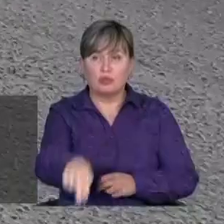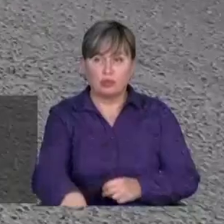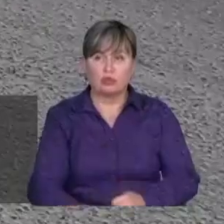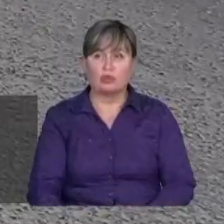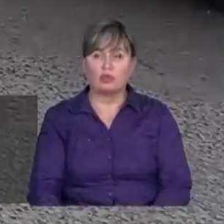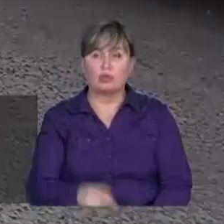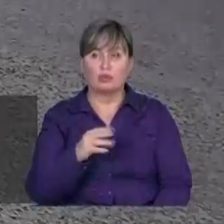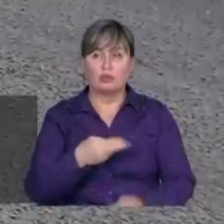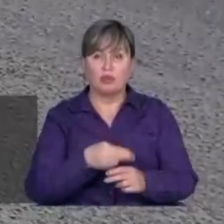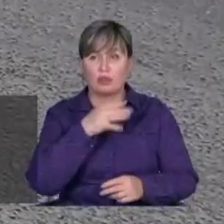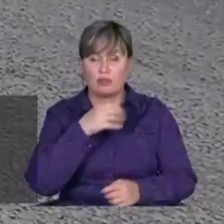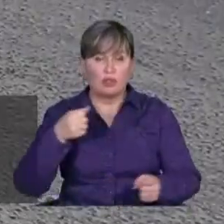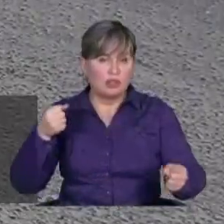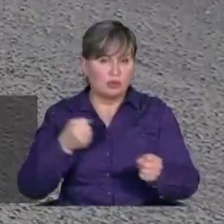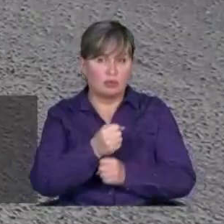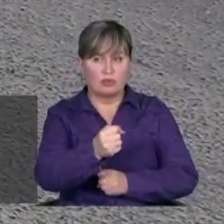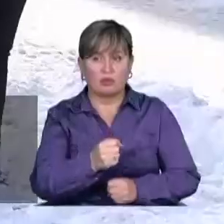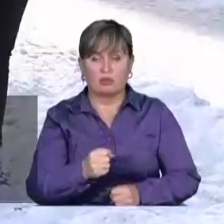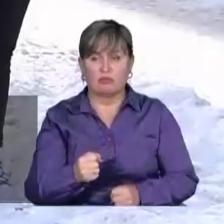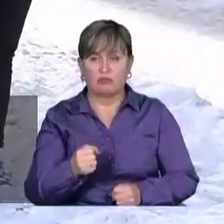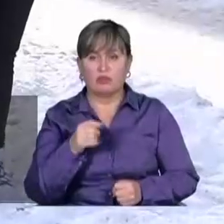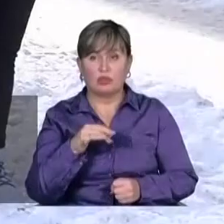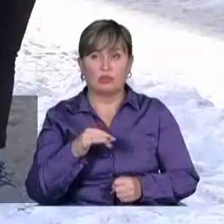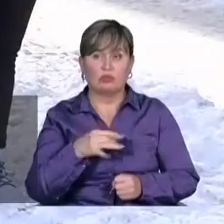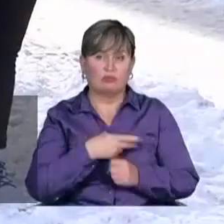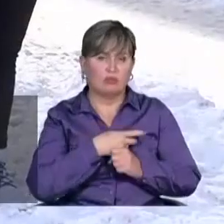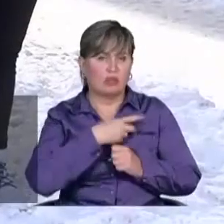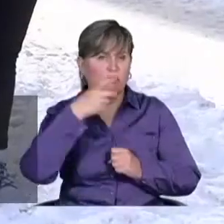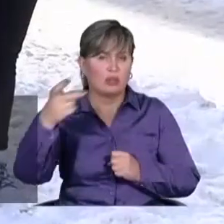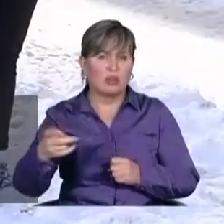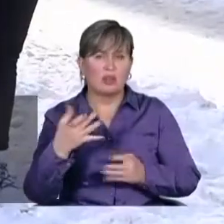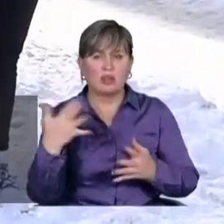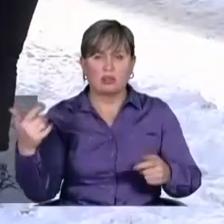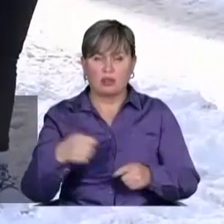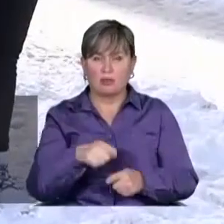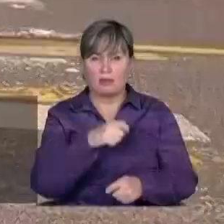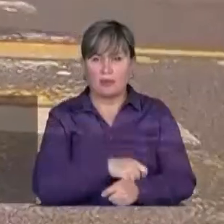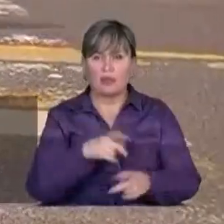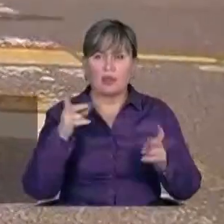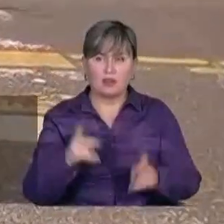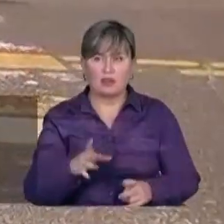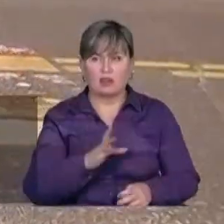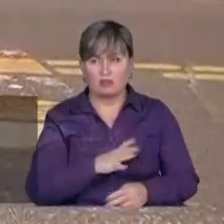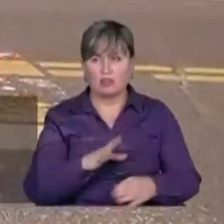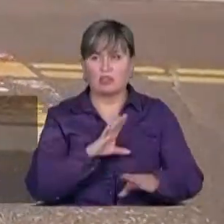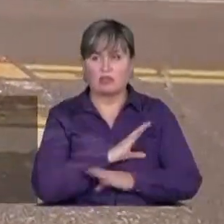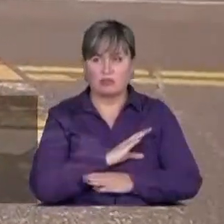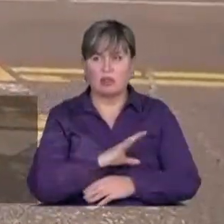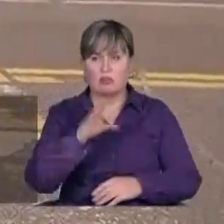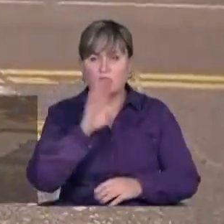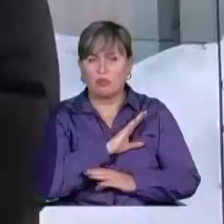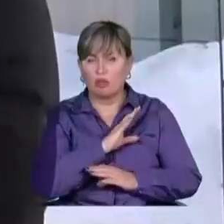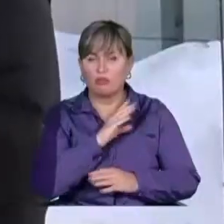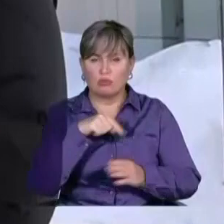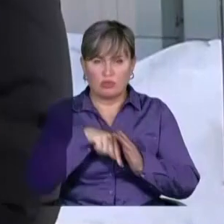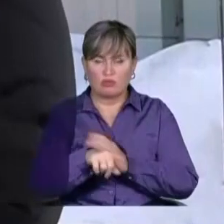переход. Но в этот момент его сбивает внедорожник. От удара школьника отбрасывает на несколько метров. Травмы оказались смертельными. Мальчик умер в